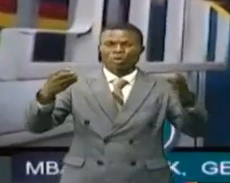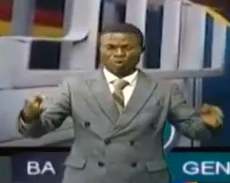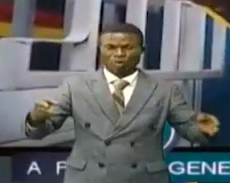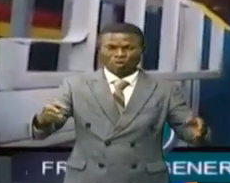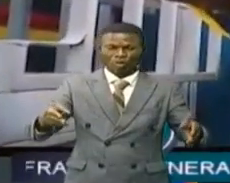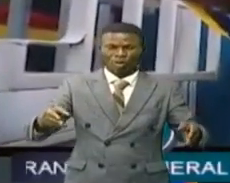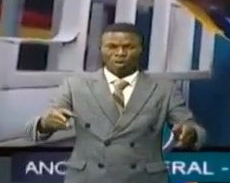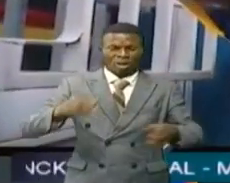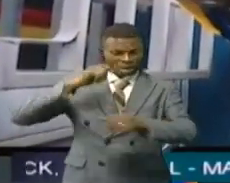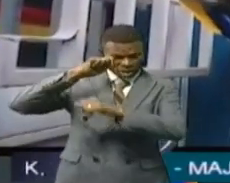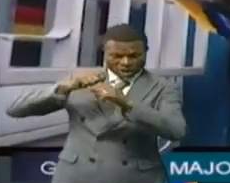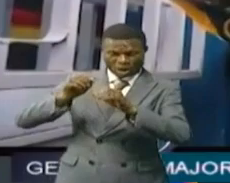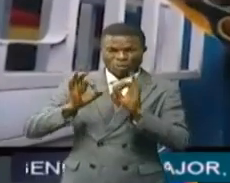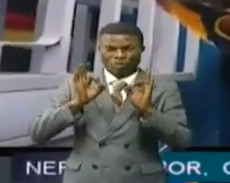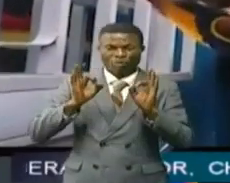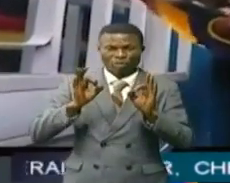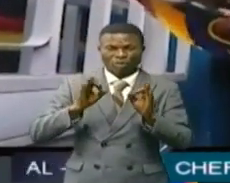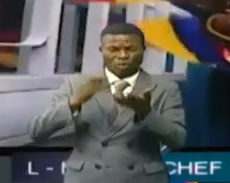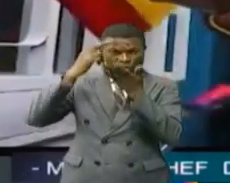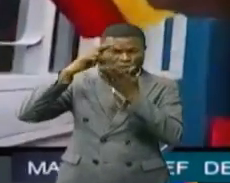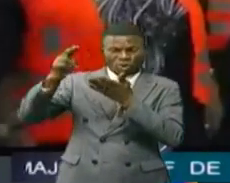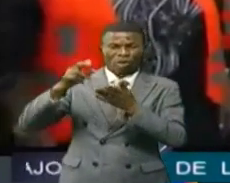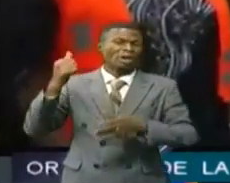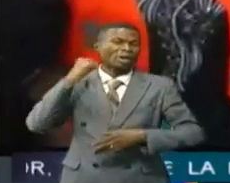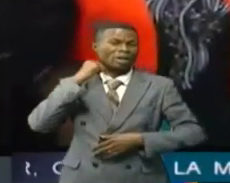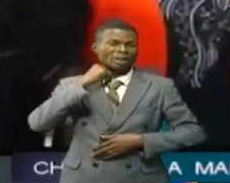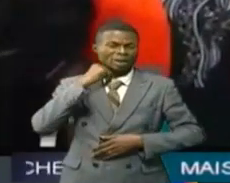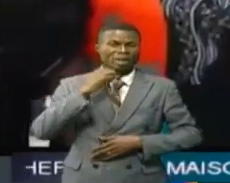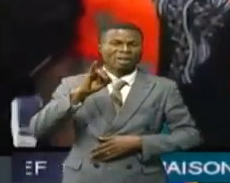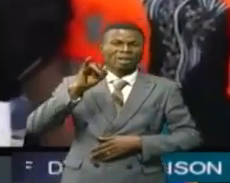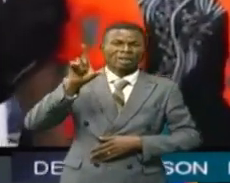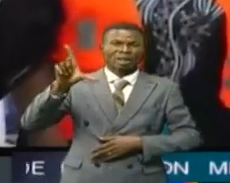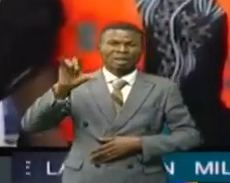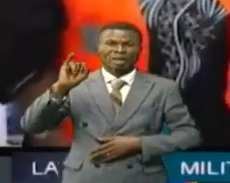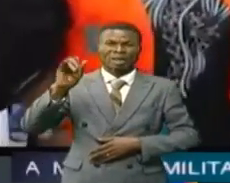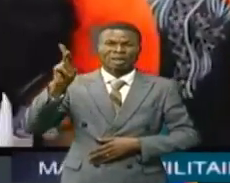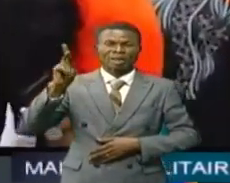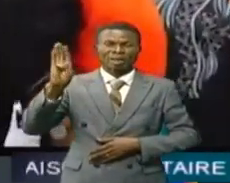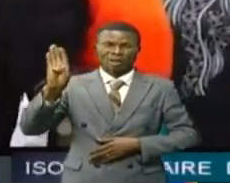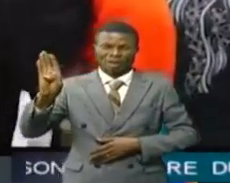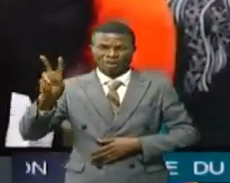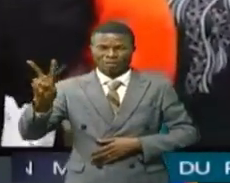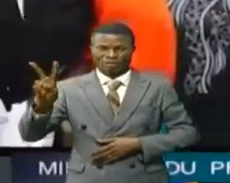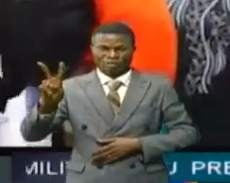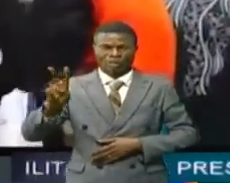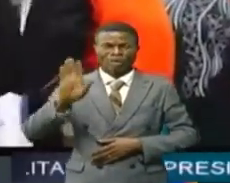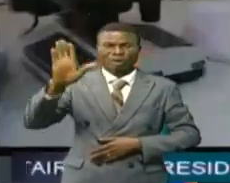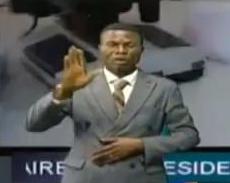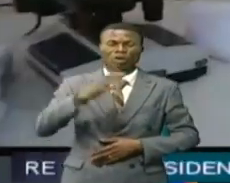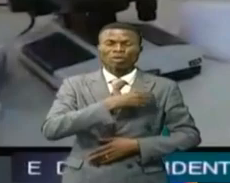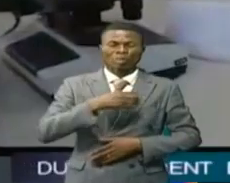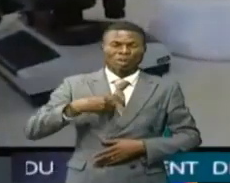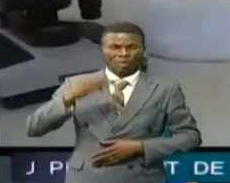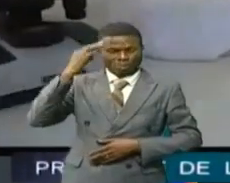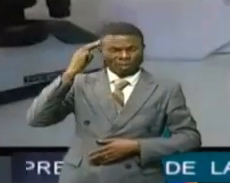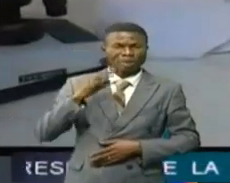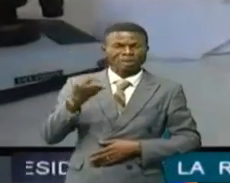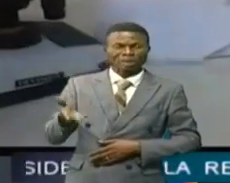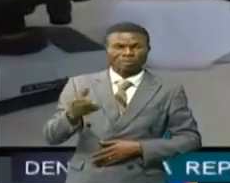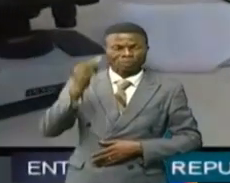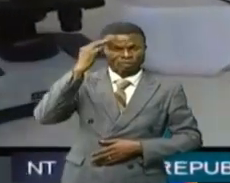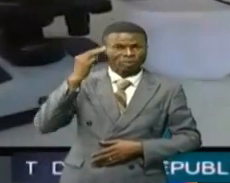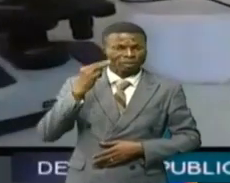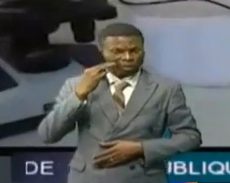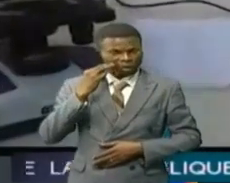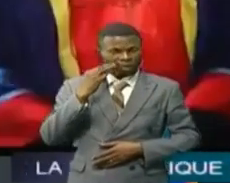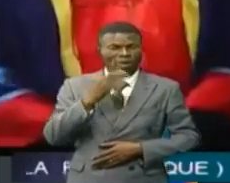nouveau laboratoire de la faculté de médecine de l'UKV par son excellence Carole Katazabou Itabou. La ministre